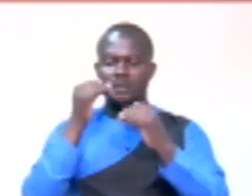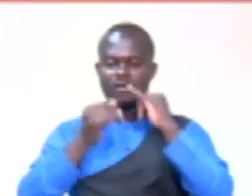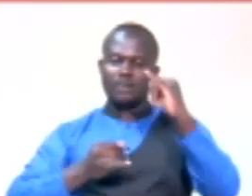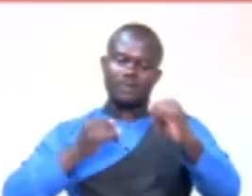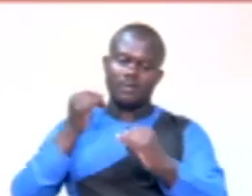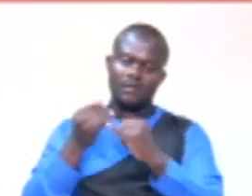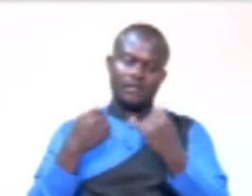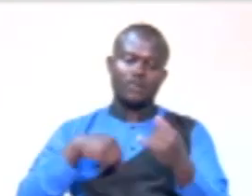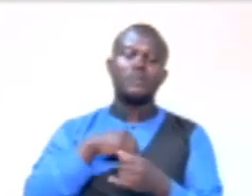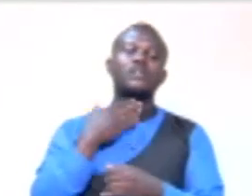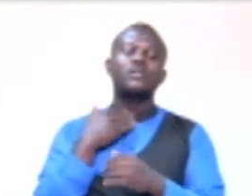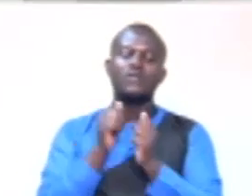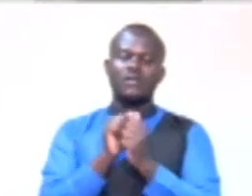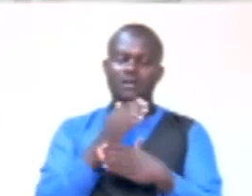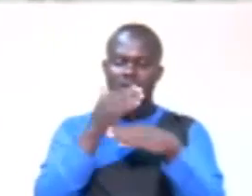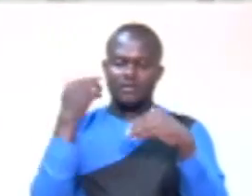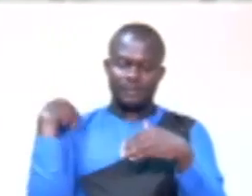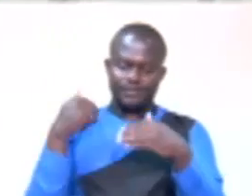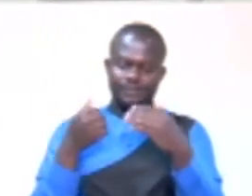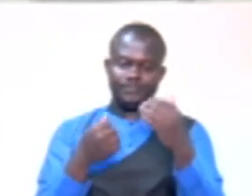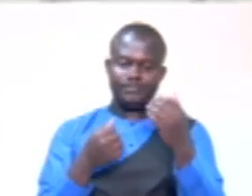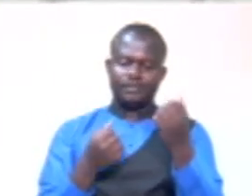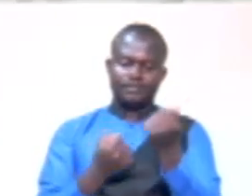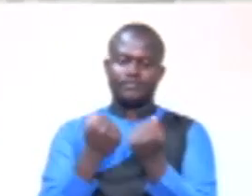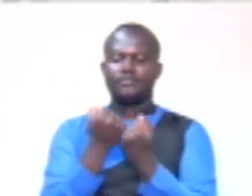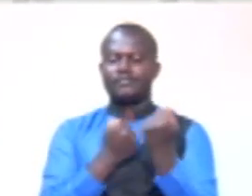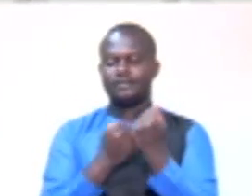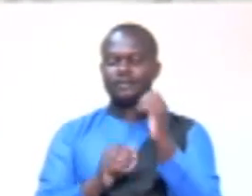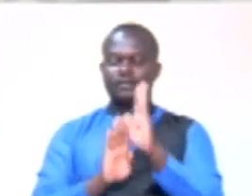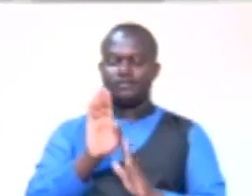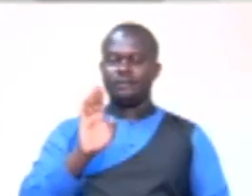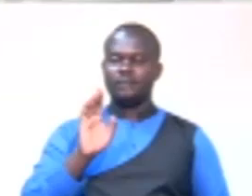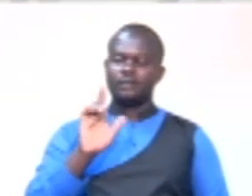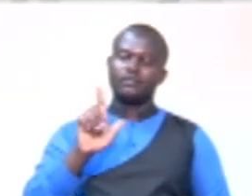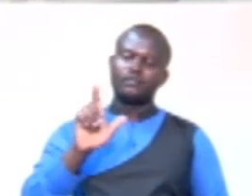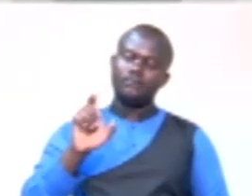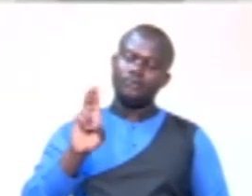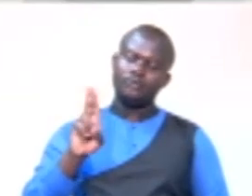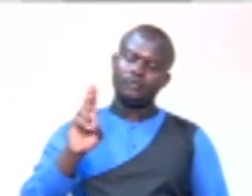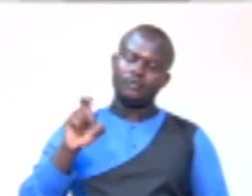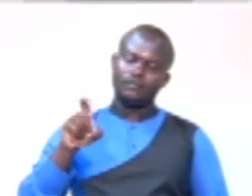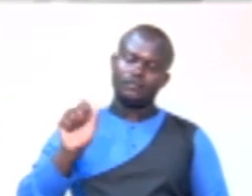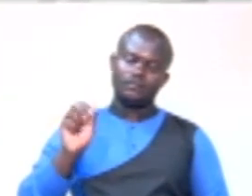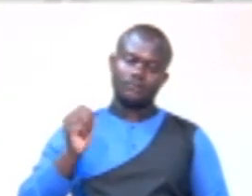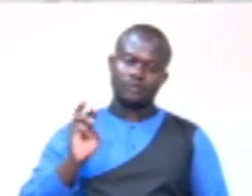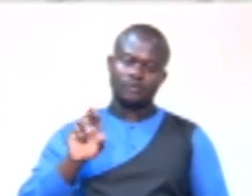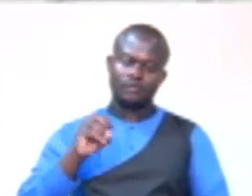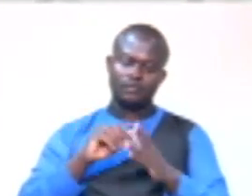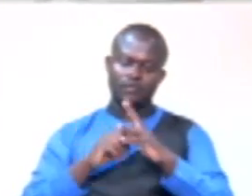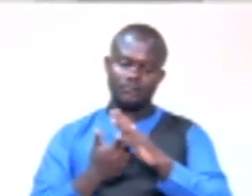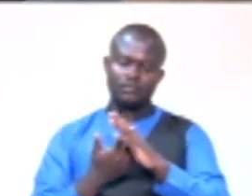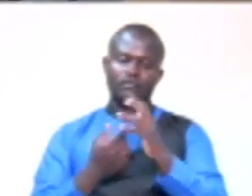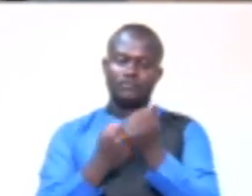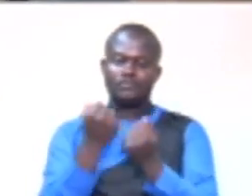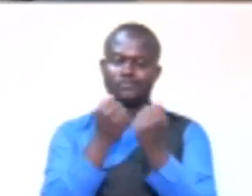mpuzamahanga twifuza. Ministri ushinzwe ubutwererane n'iterambere wa Luxembourg Franz Fayot avuga ko aya masezerano ari itangiriro ry'imikoranire hagati